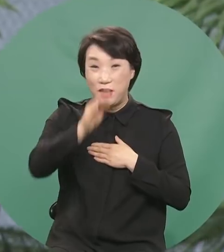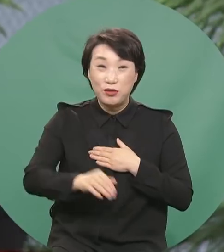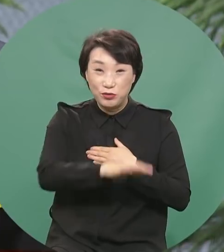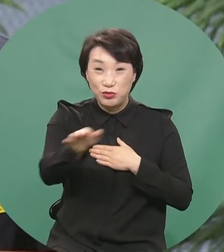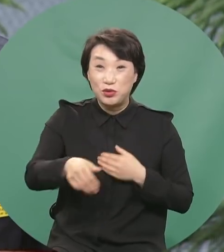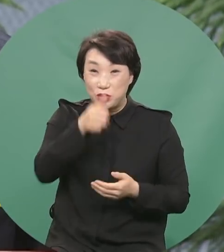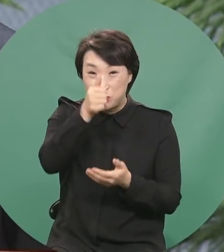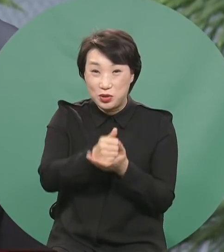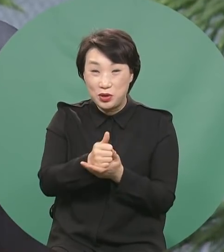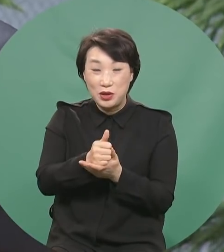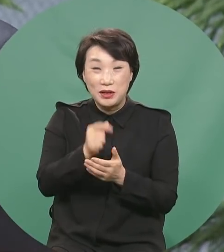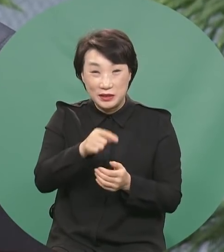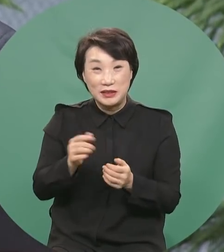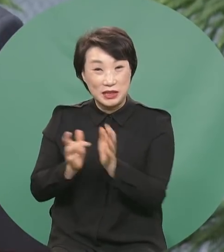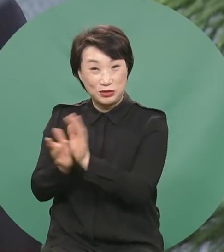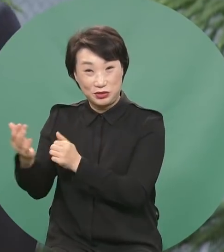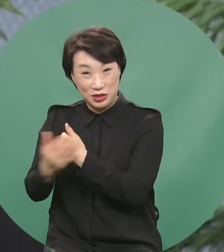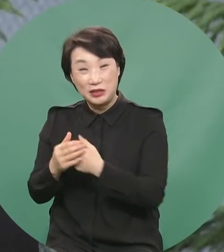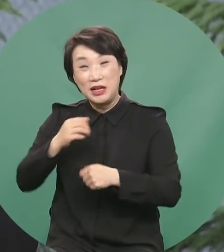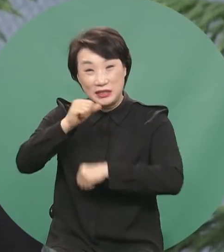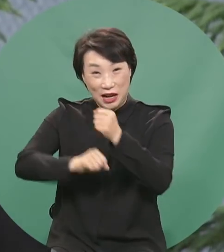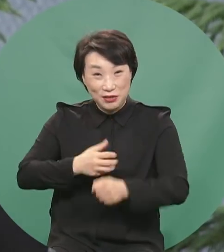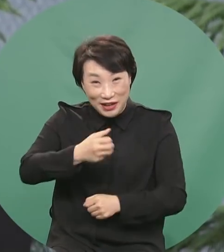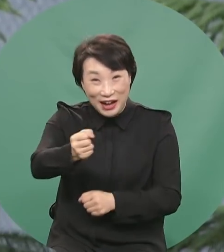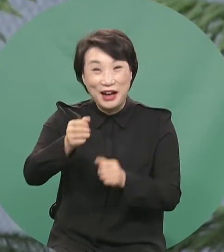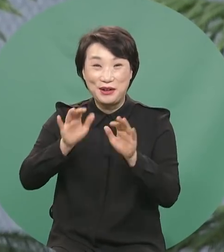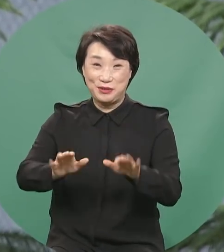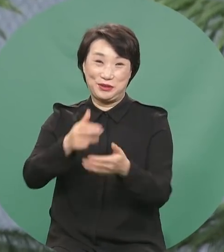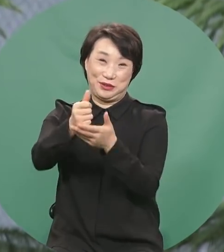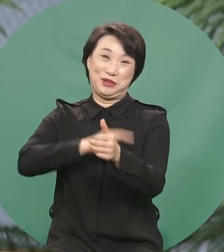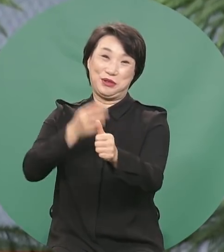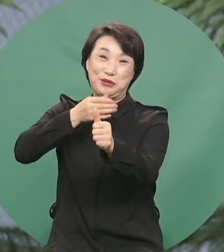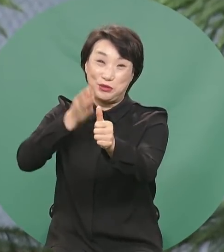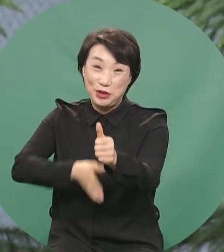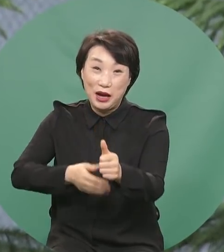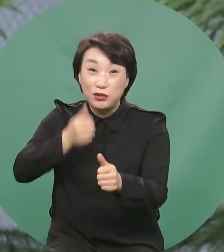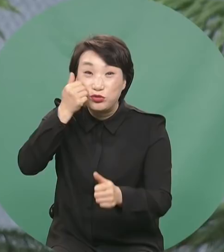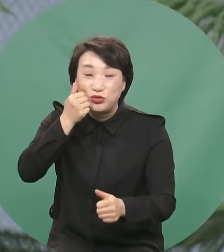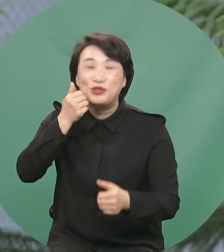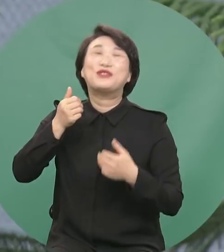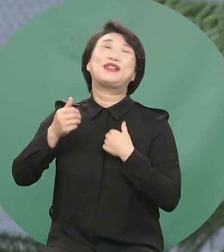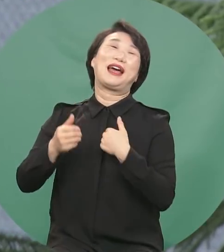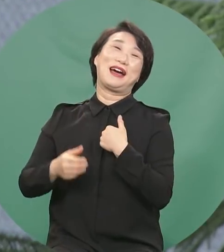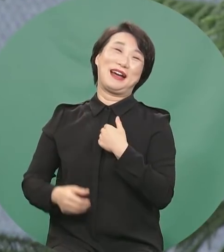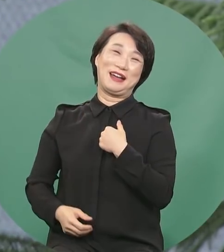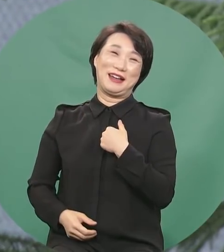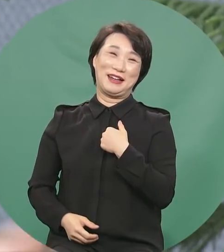죄에서 예수로 자유하시기를 주님의 이름으로 축원합니다. 누가?